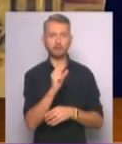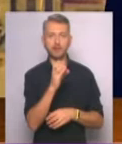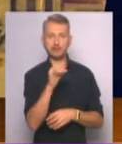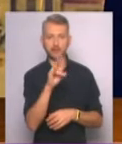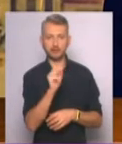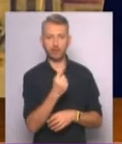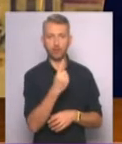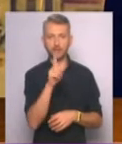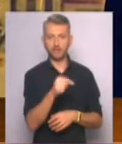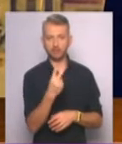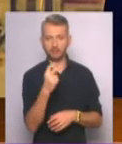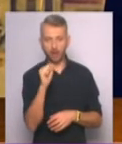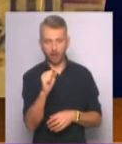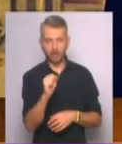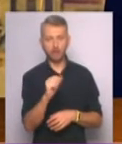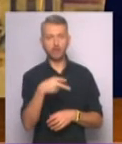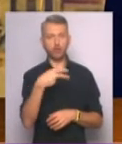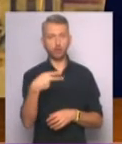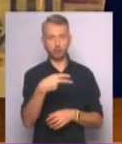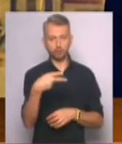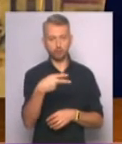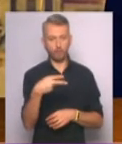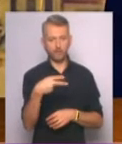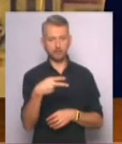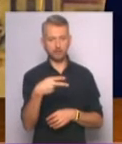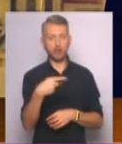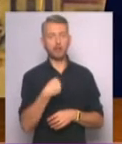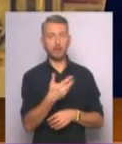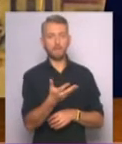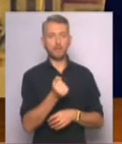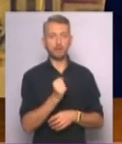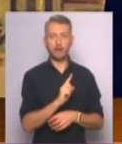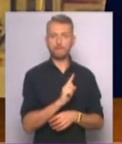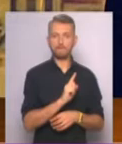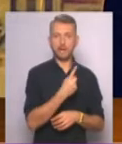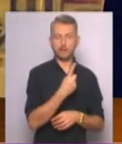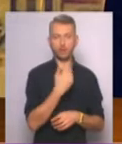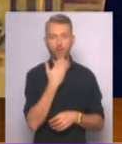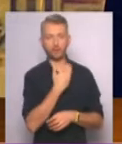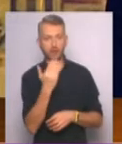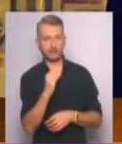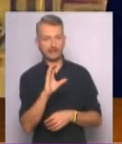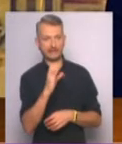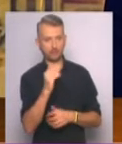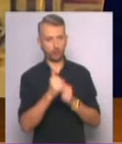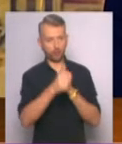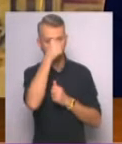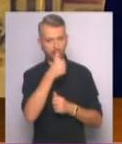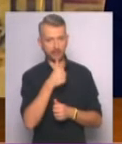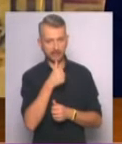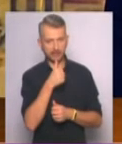1/2А. На другому поверсі приймаю першої та останньої середи кожного місяця